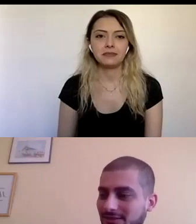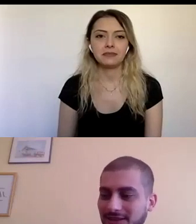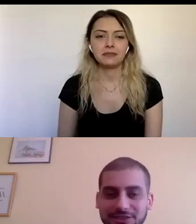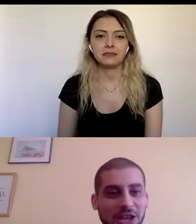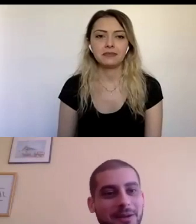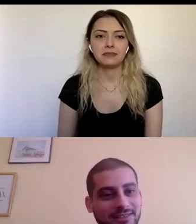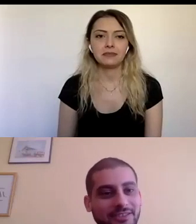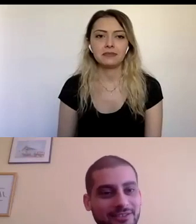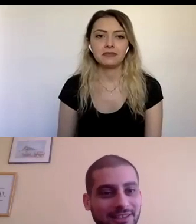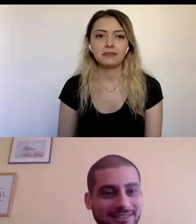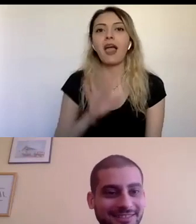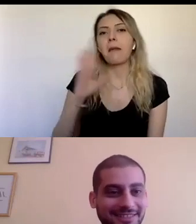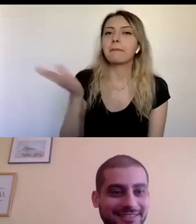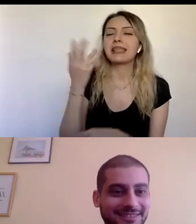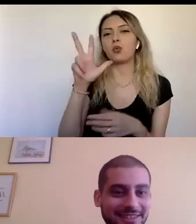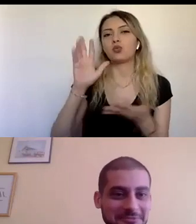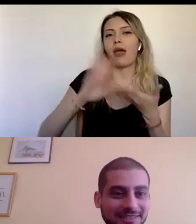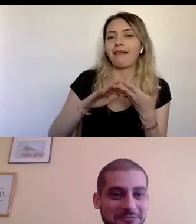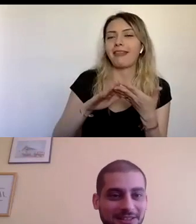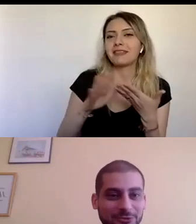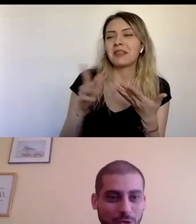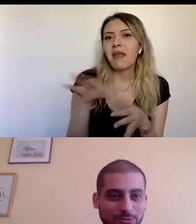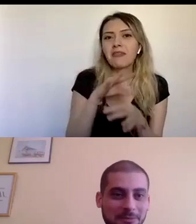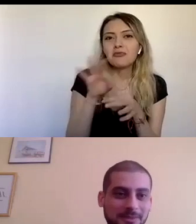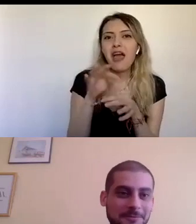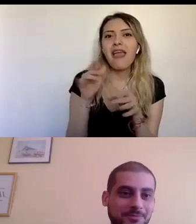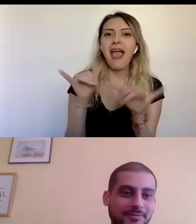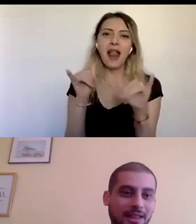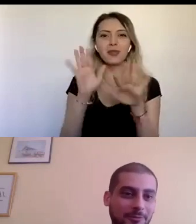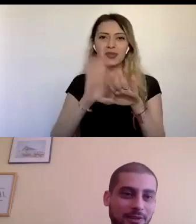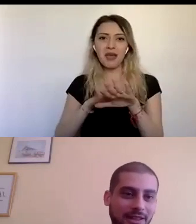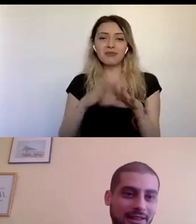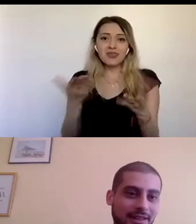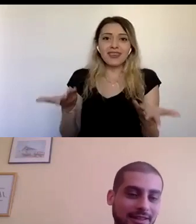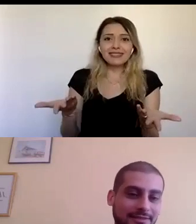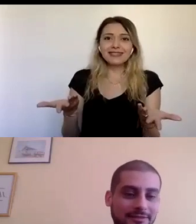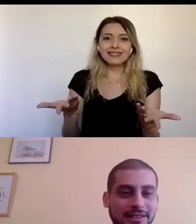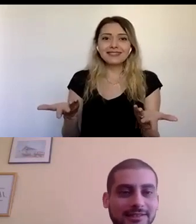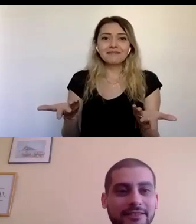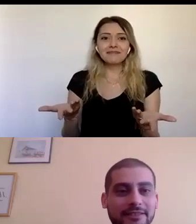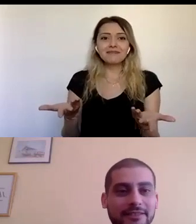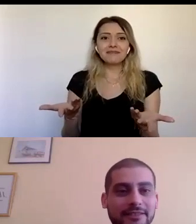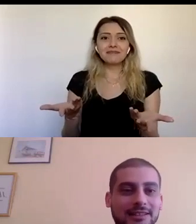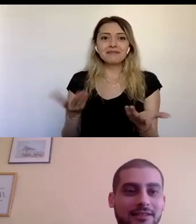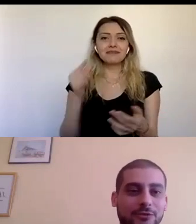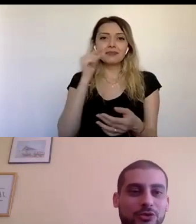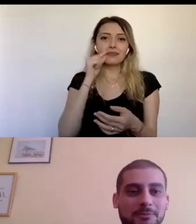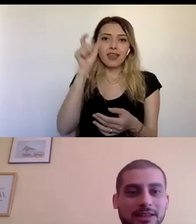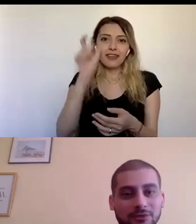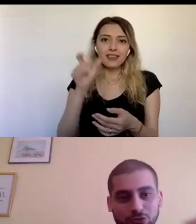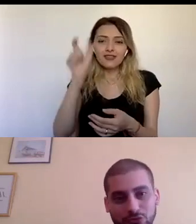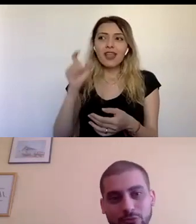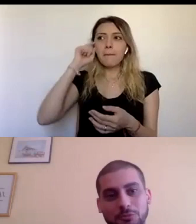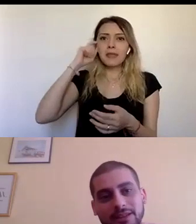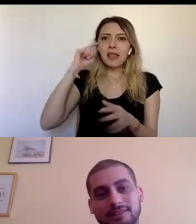bir çay partisi vereceğiz dediğimiz zaman şu ortamda, yani kişisel verilerimiz ne kadar